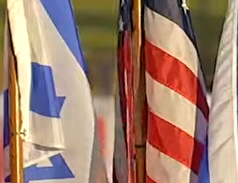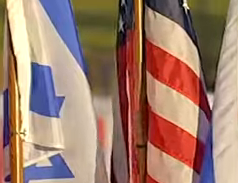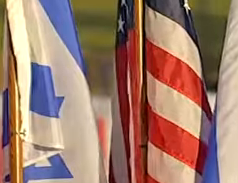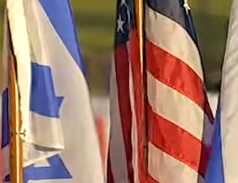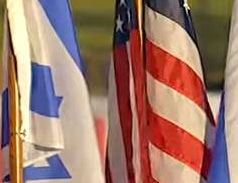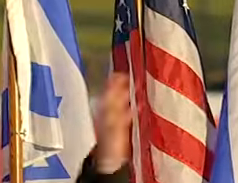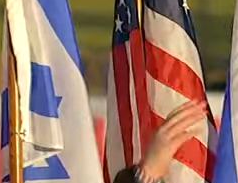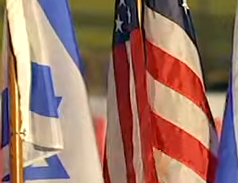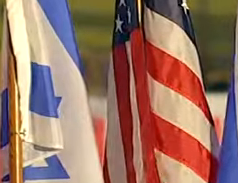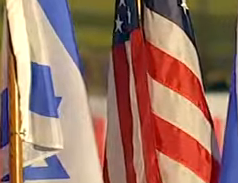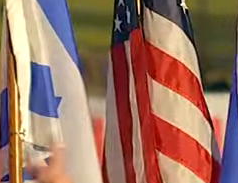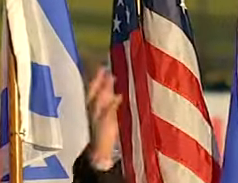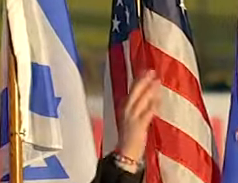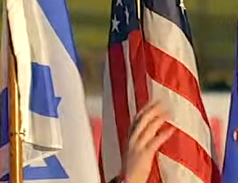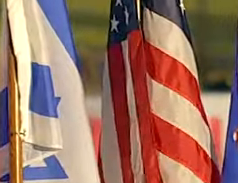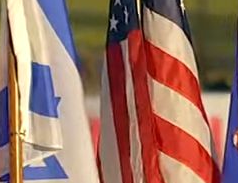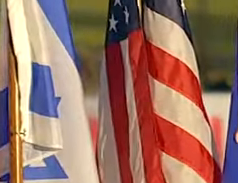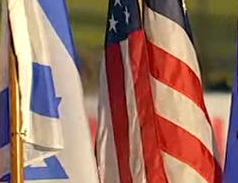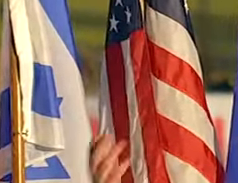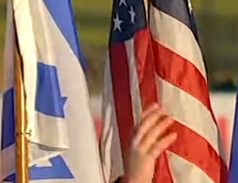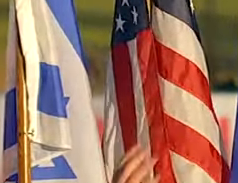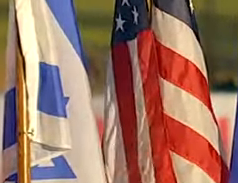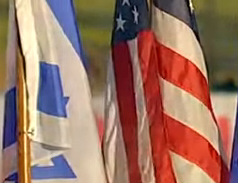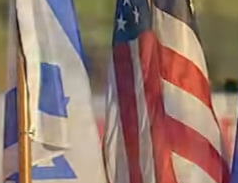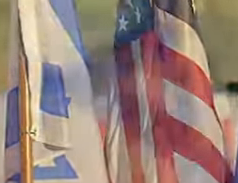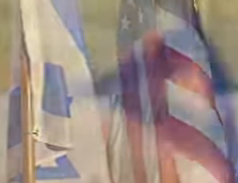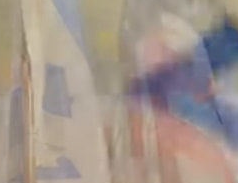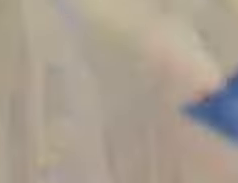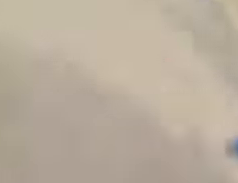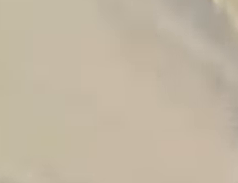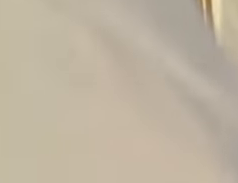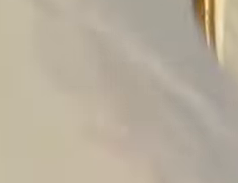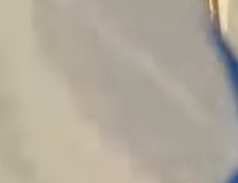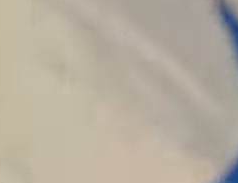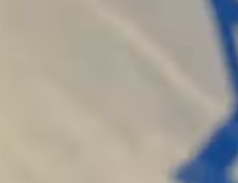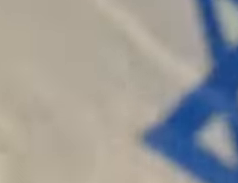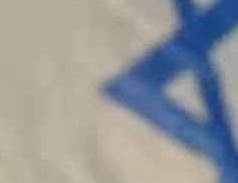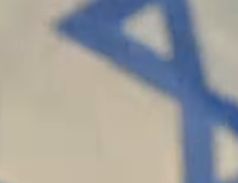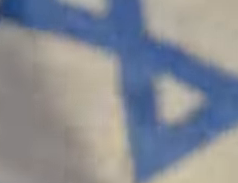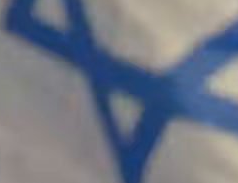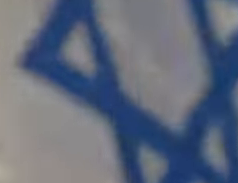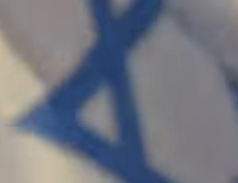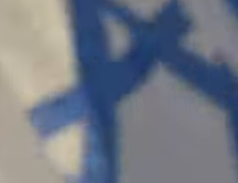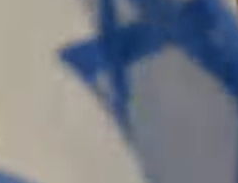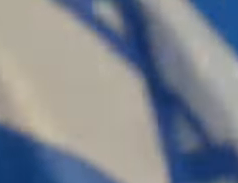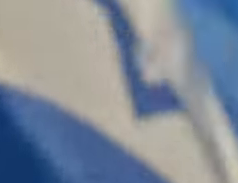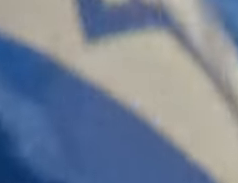כולם חזק, ורק אתה יכול להפוך מספדי